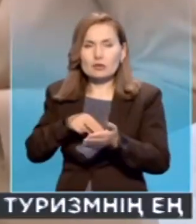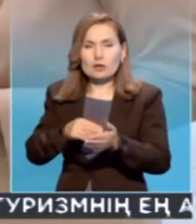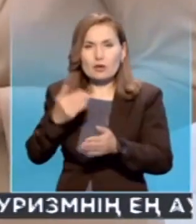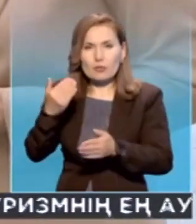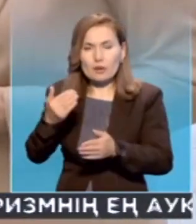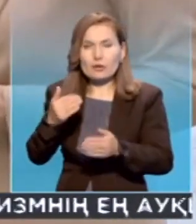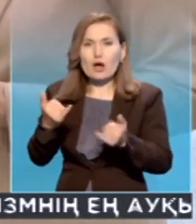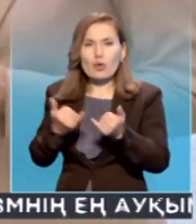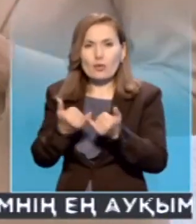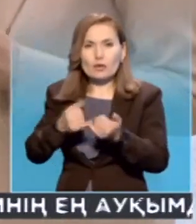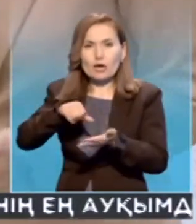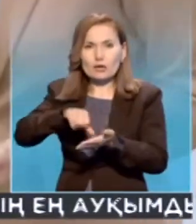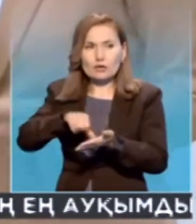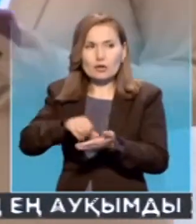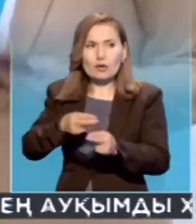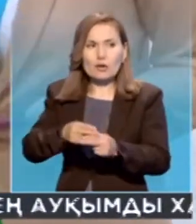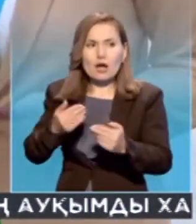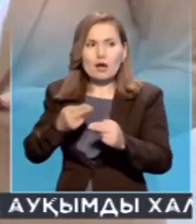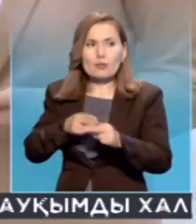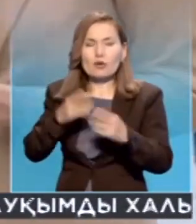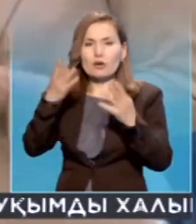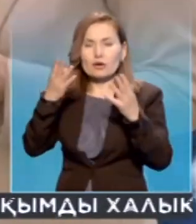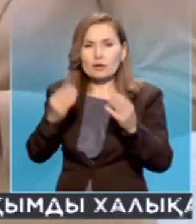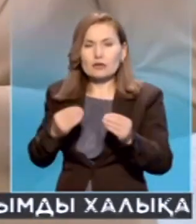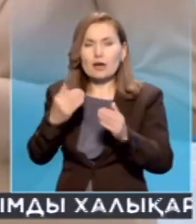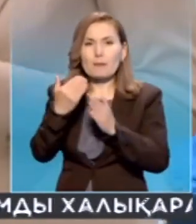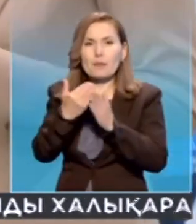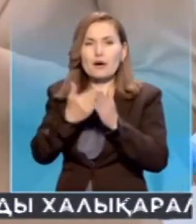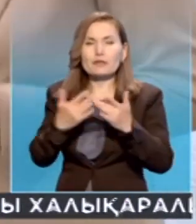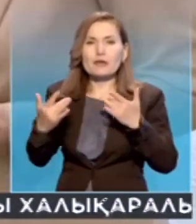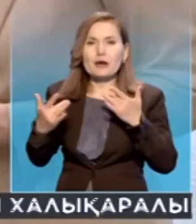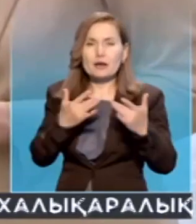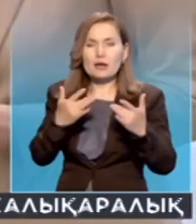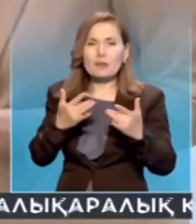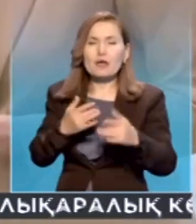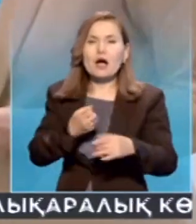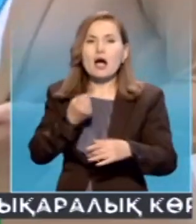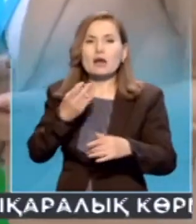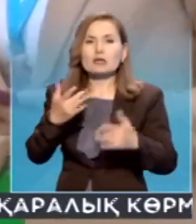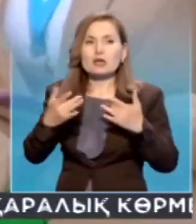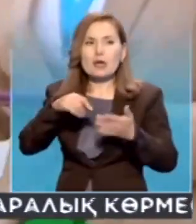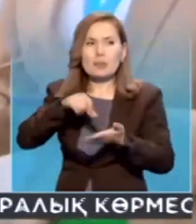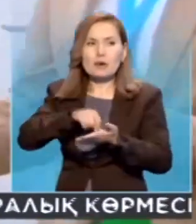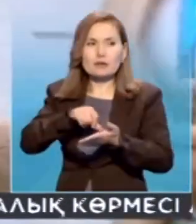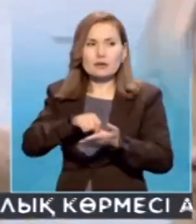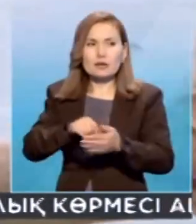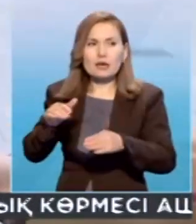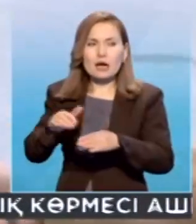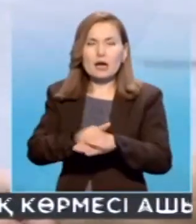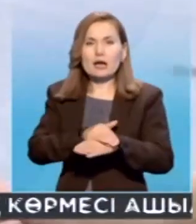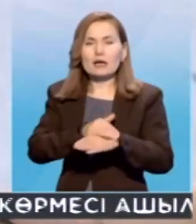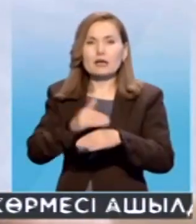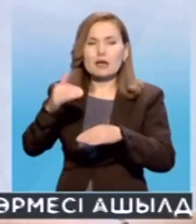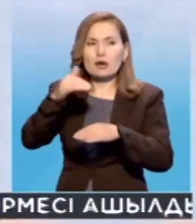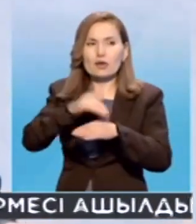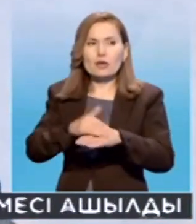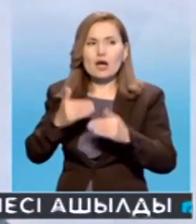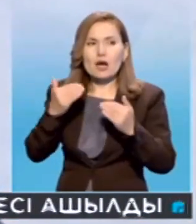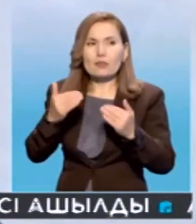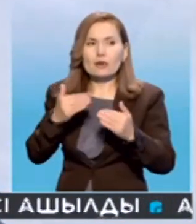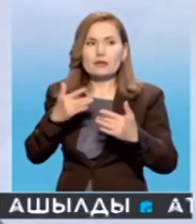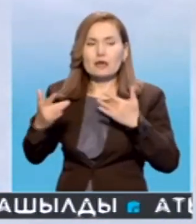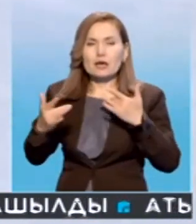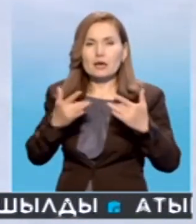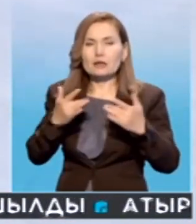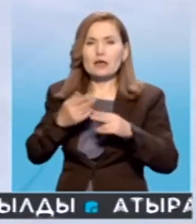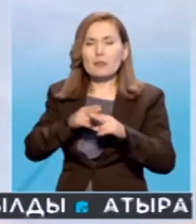мереке құтты болсын. Бүгінгі концертке қанша өнерпаз қатысып жатыр? Қайырлы кеш. Бүгін